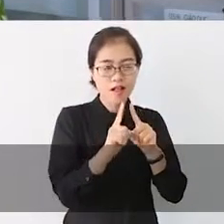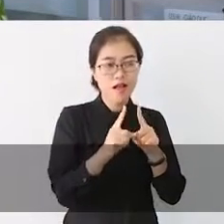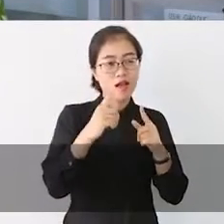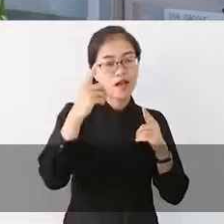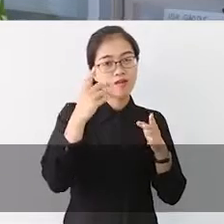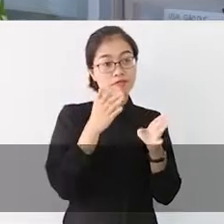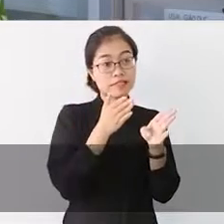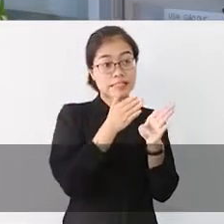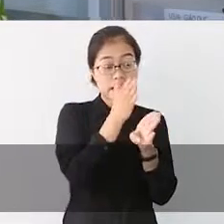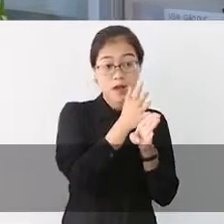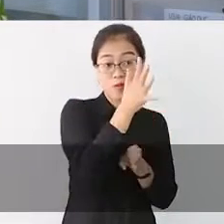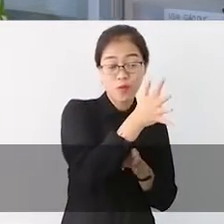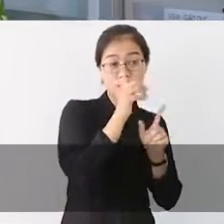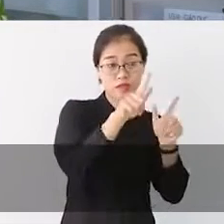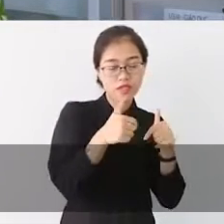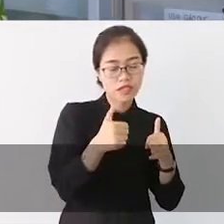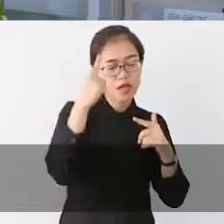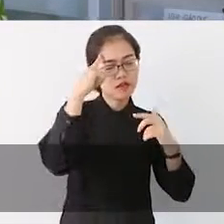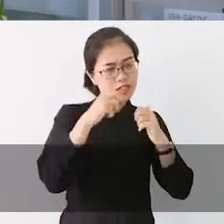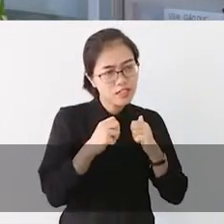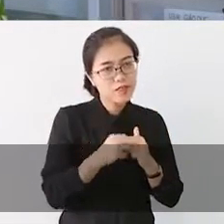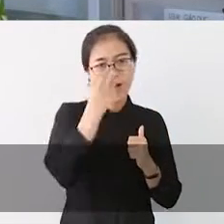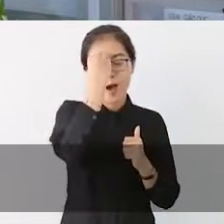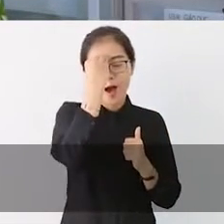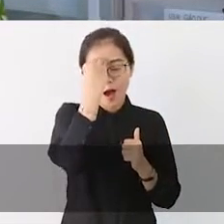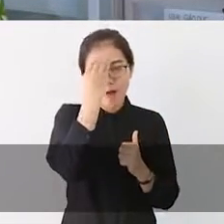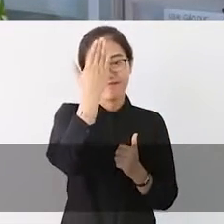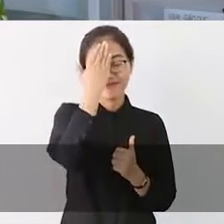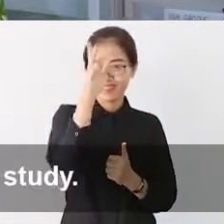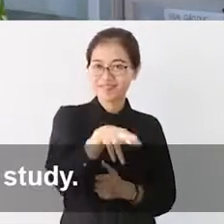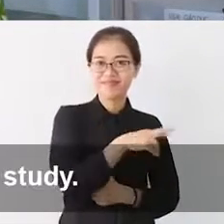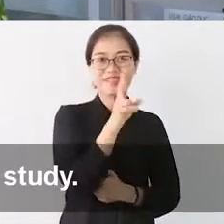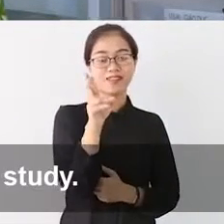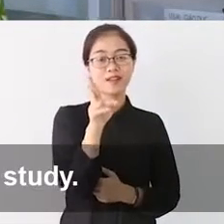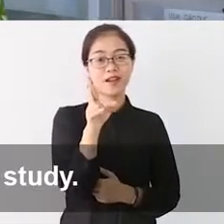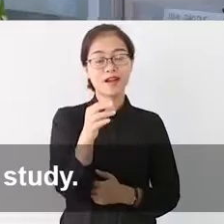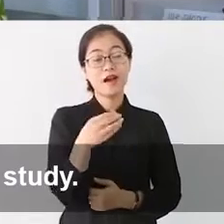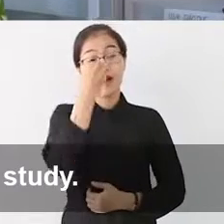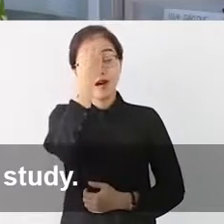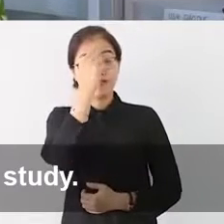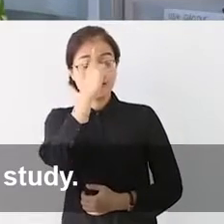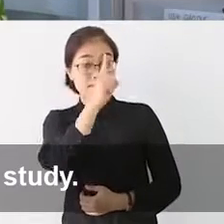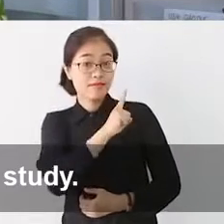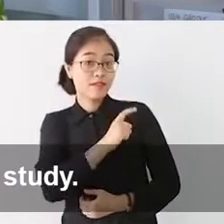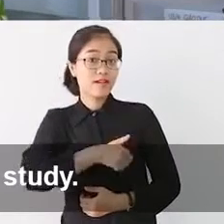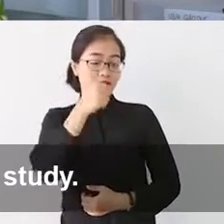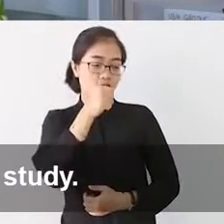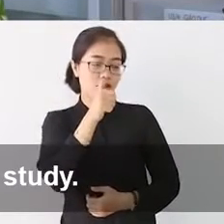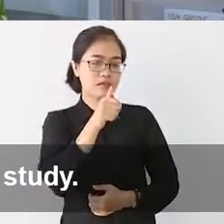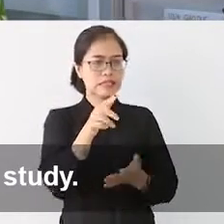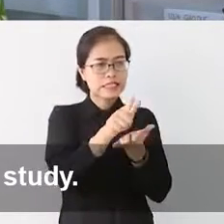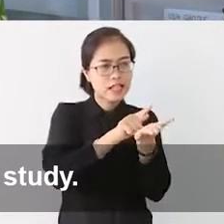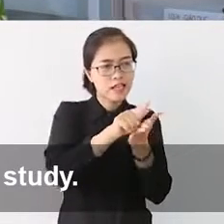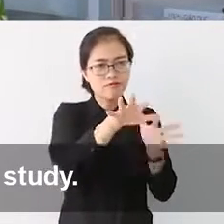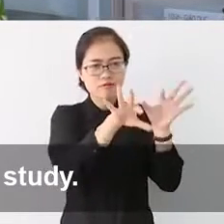nguồn tài liệu chuyên ngành phục vụ cho quá trình học tập và nghiên cứu khoa học của các bạn tại trường. Các bạn sẽ tự tin hơn và lựa chọn đúng hơn cái